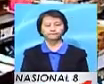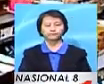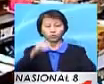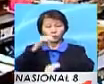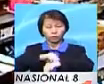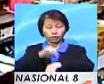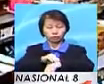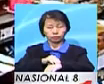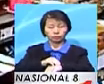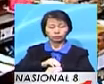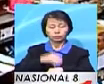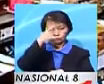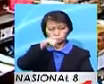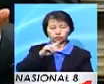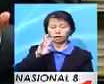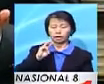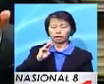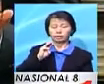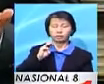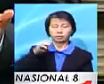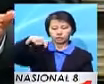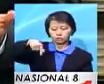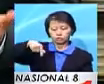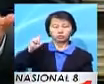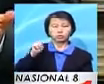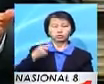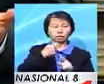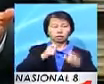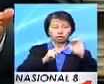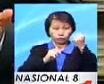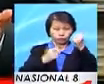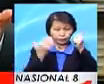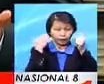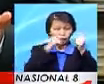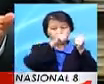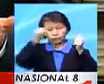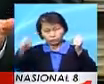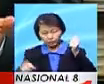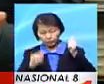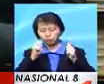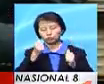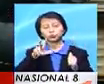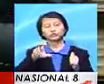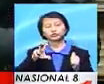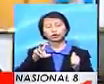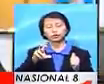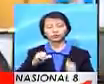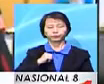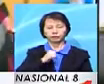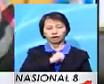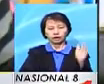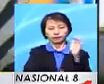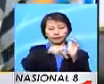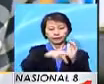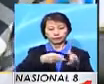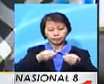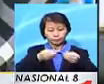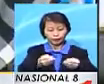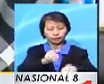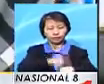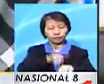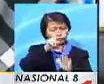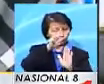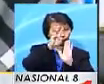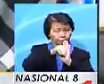Waktu yang diperuntukkan bagi MQT adalah dari 10 pagi hingga 10.30 pagi. Ahli Parlimen diperuntukkan masa selama